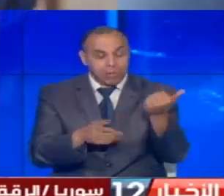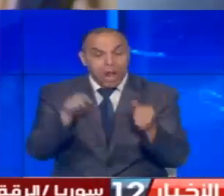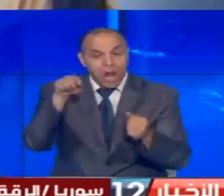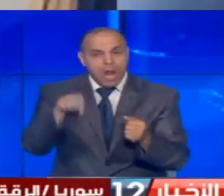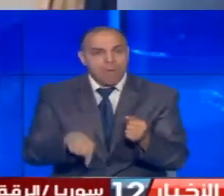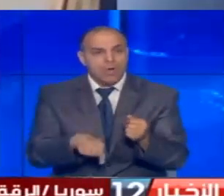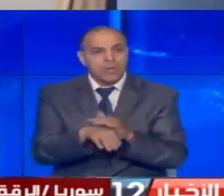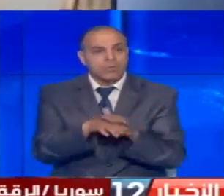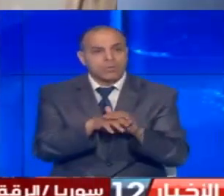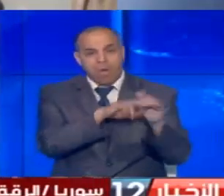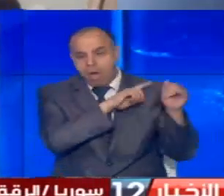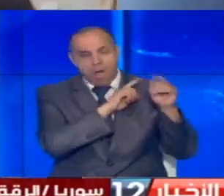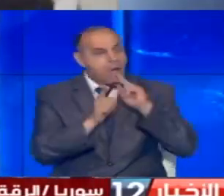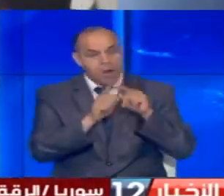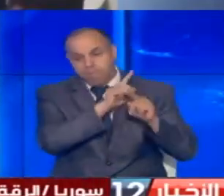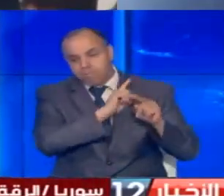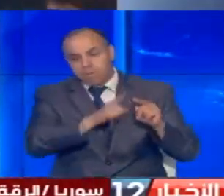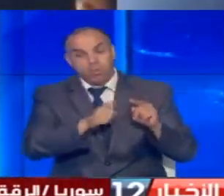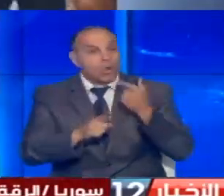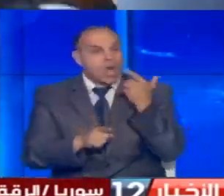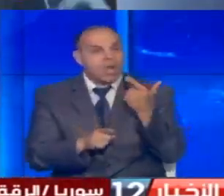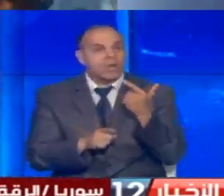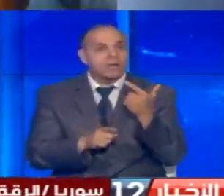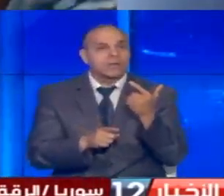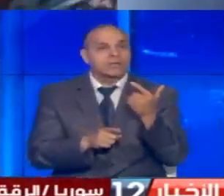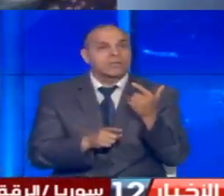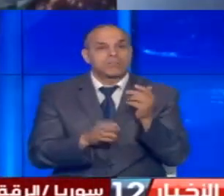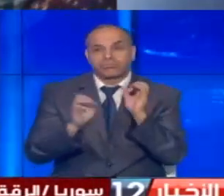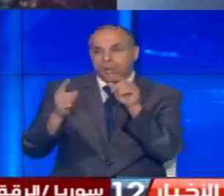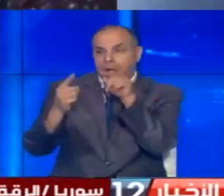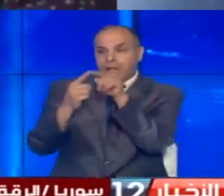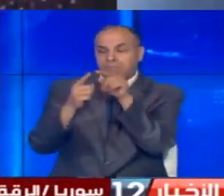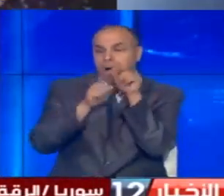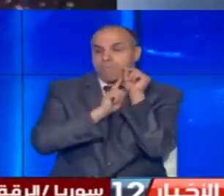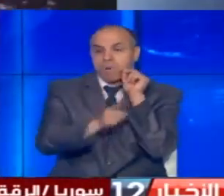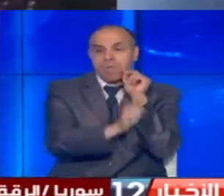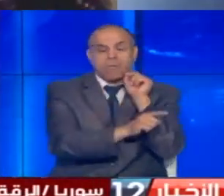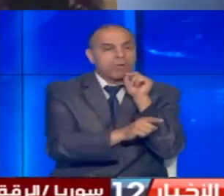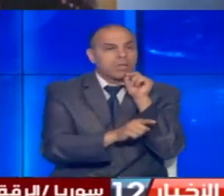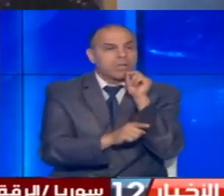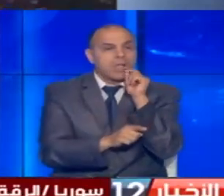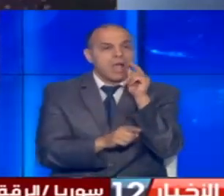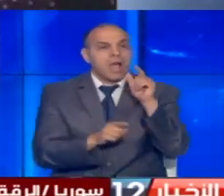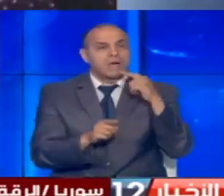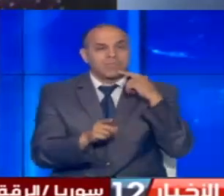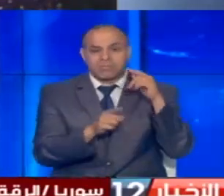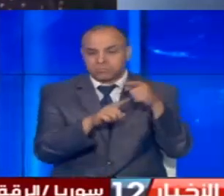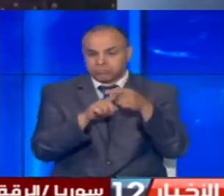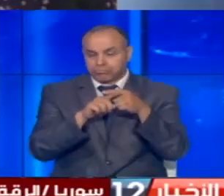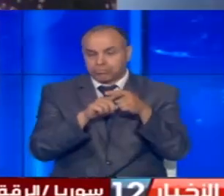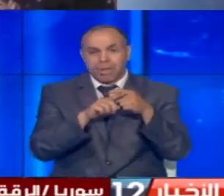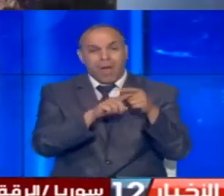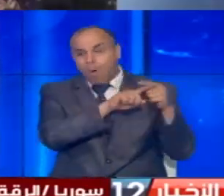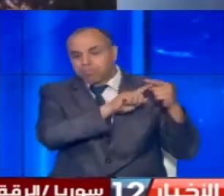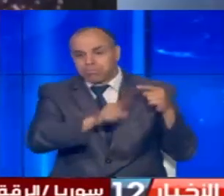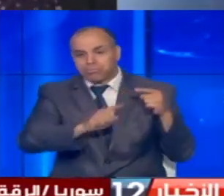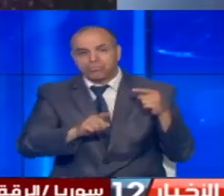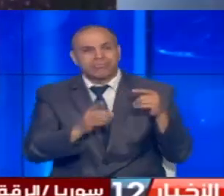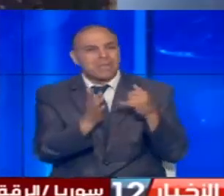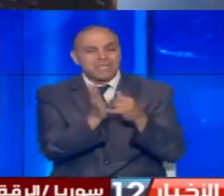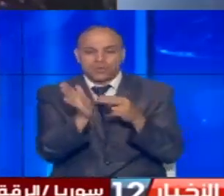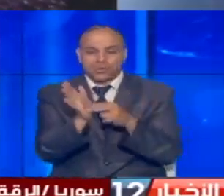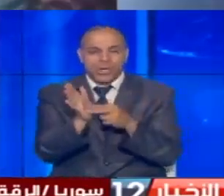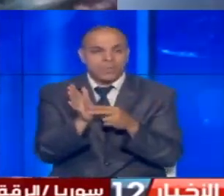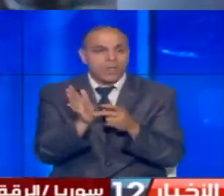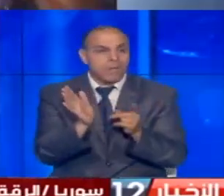المتعلقة بمسار أخذ القرار في عملية تحديد أهداف القصف خلال هجمات التحالف ذات العلاقة بالرقة،